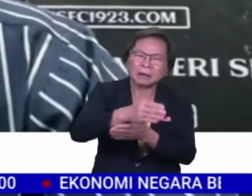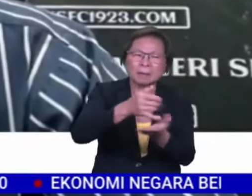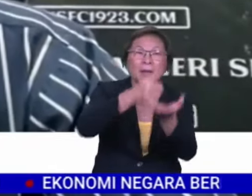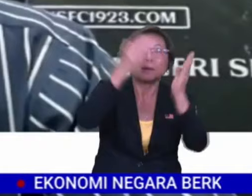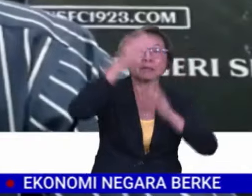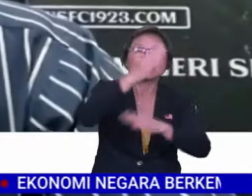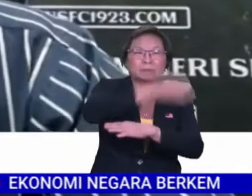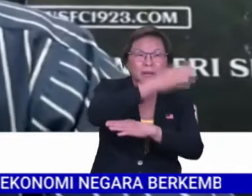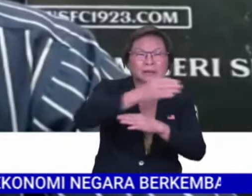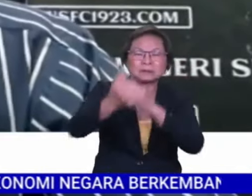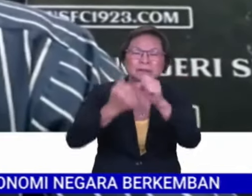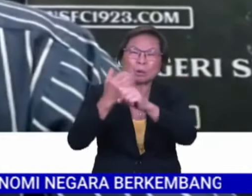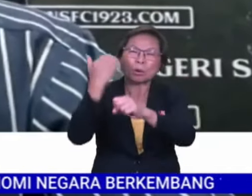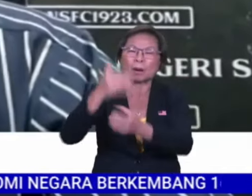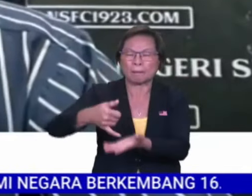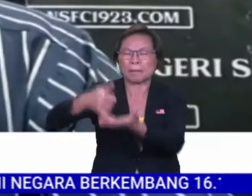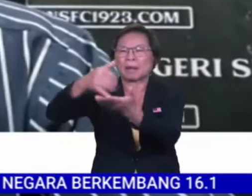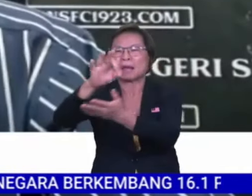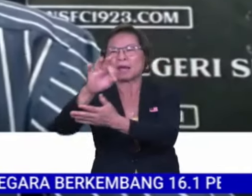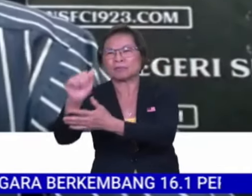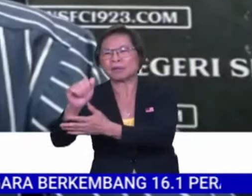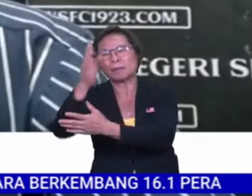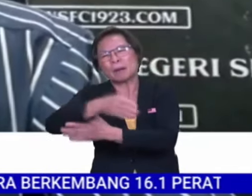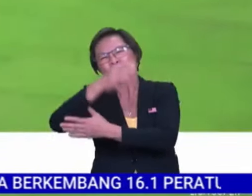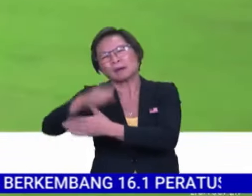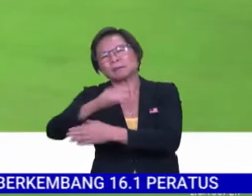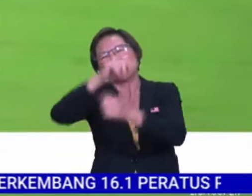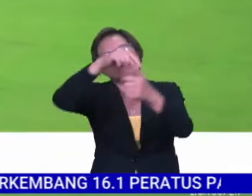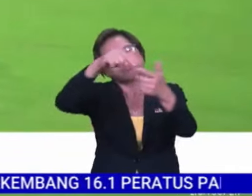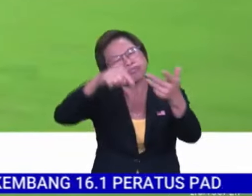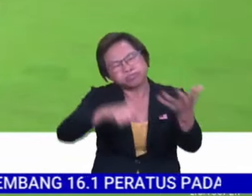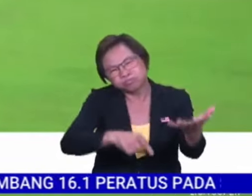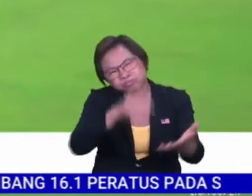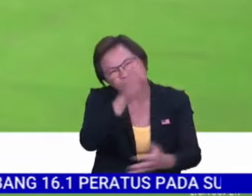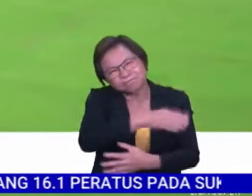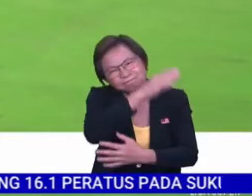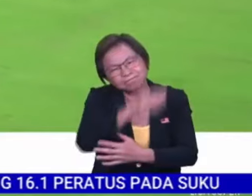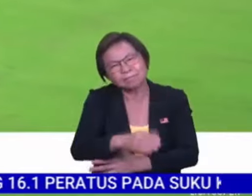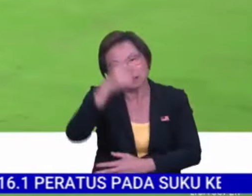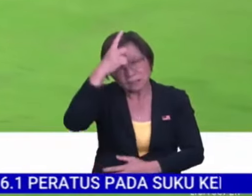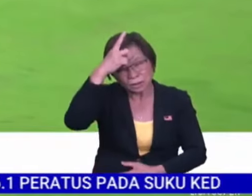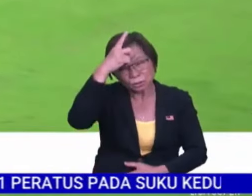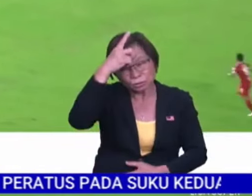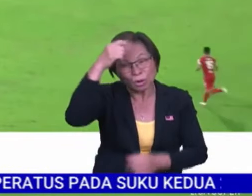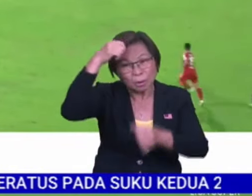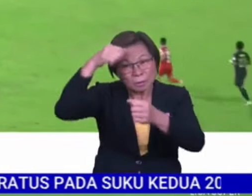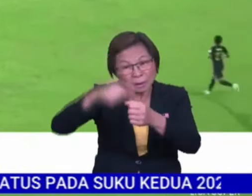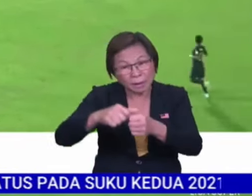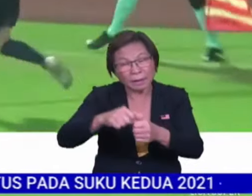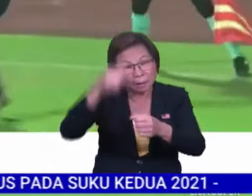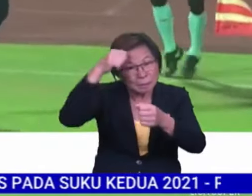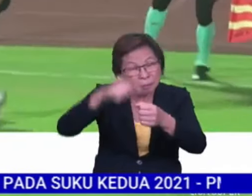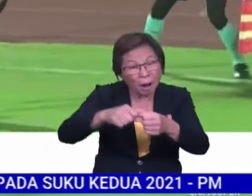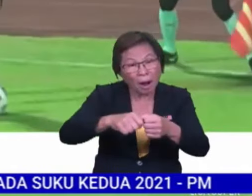tahun lepas, piala FA tahun ni lagi sekali dan sebagainya. Terdahulu, Datuk Hamidin mengingatkan ahli lembaga